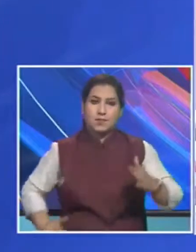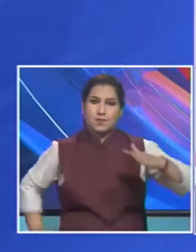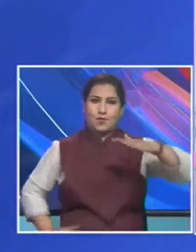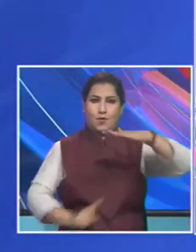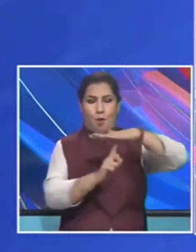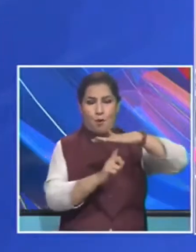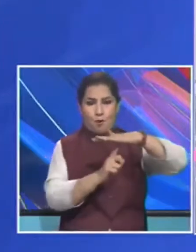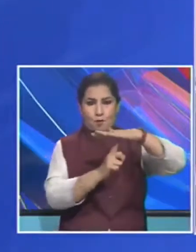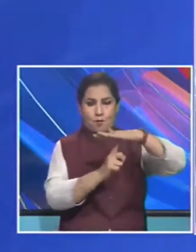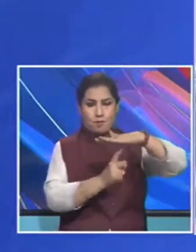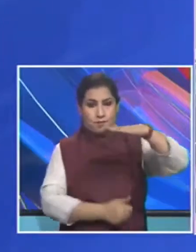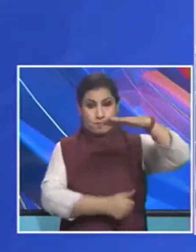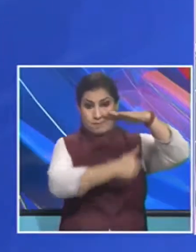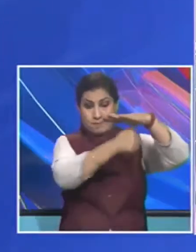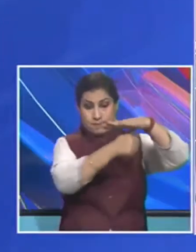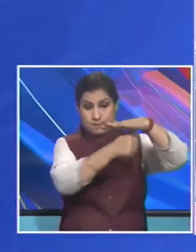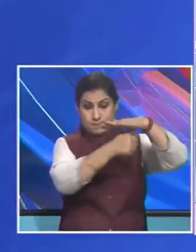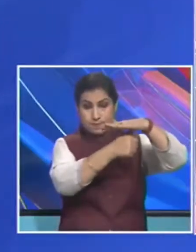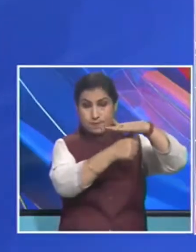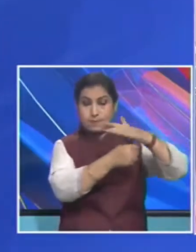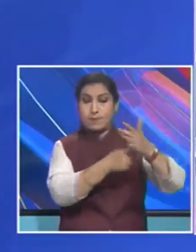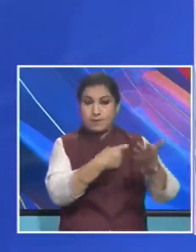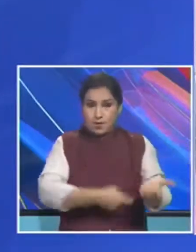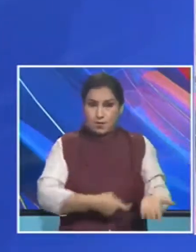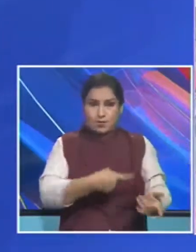संवैधानिक पदों पर